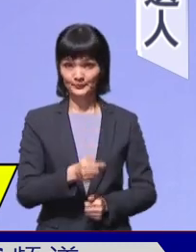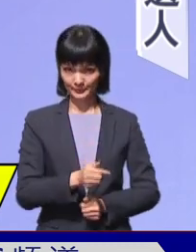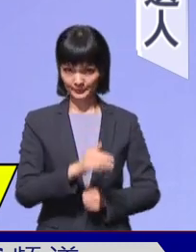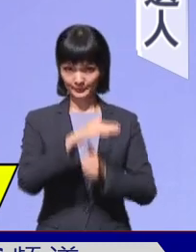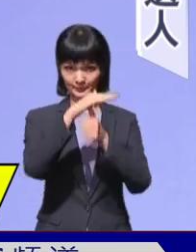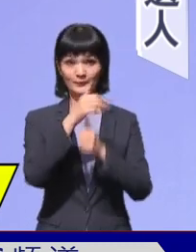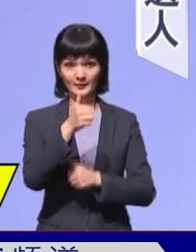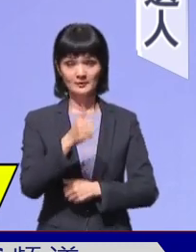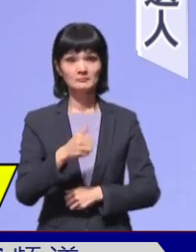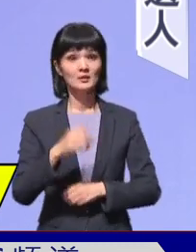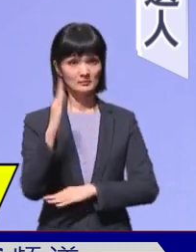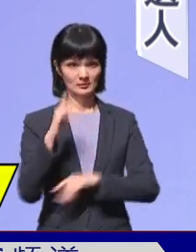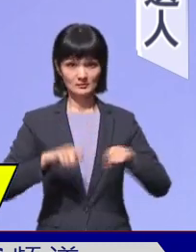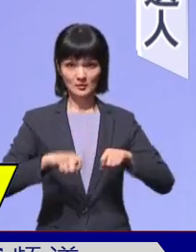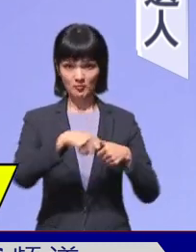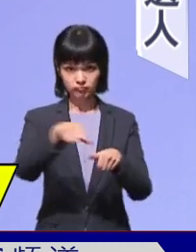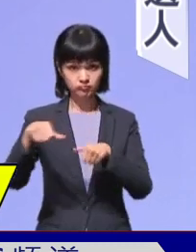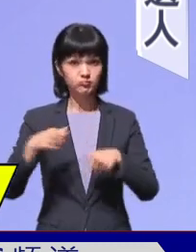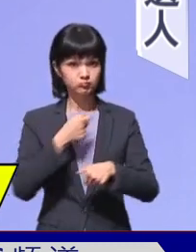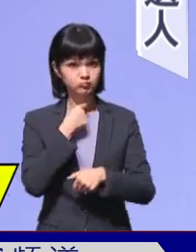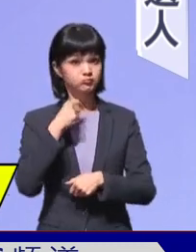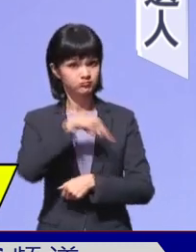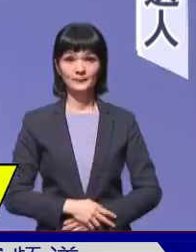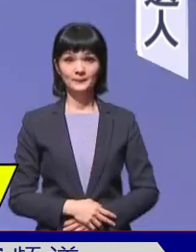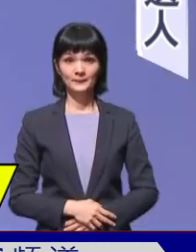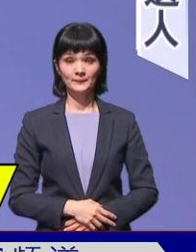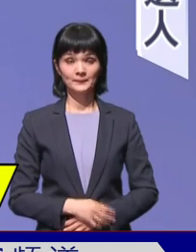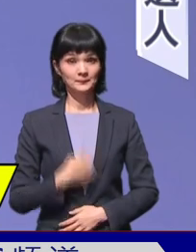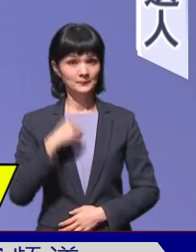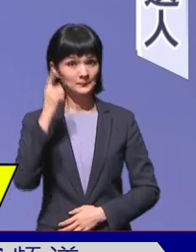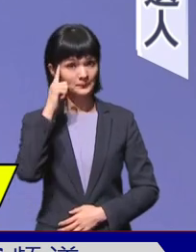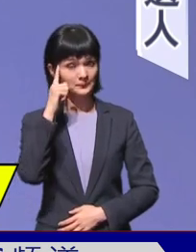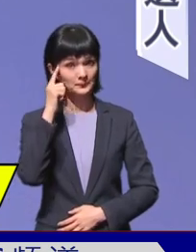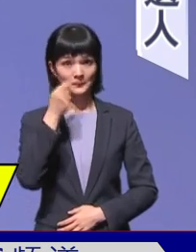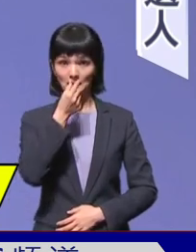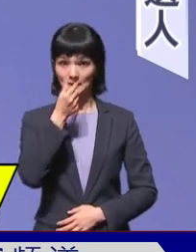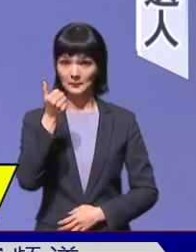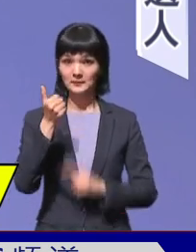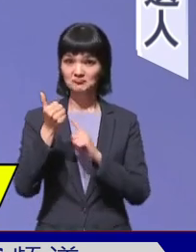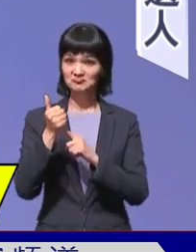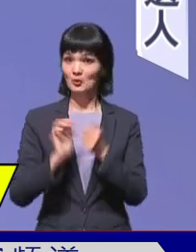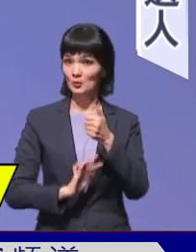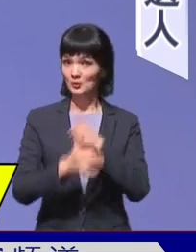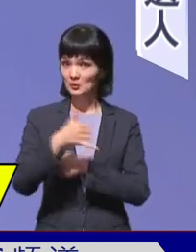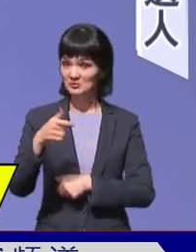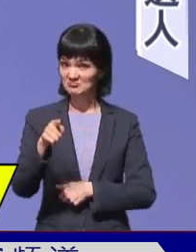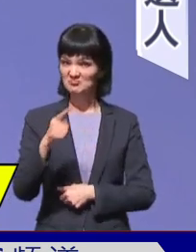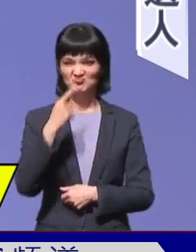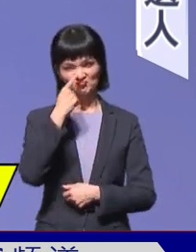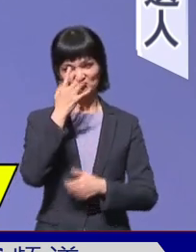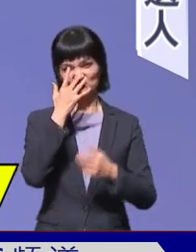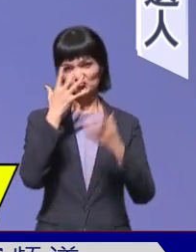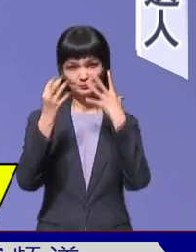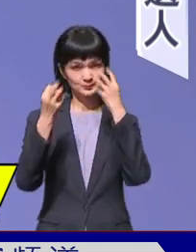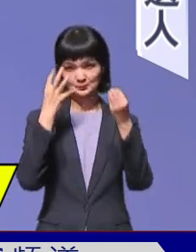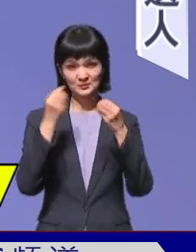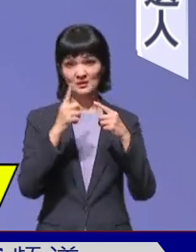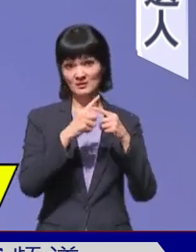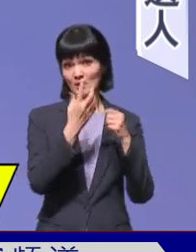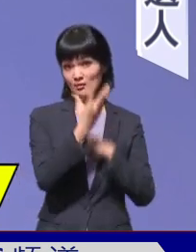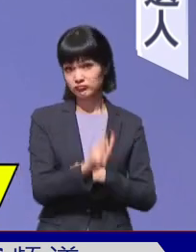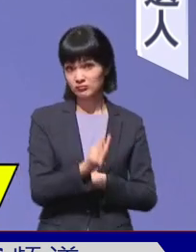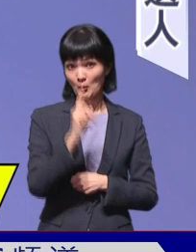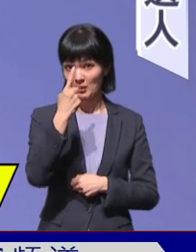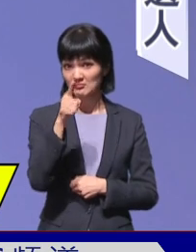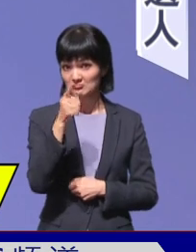策需要衡平性的，需要大家一起努力。谢谢。 我想蒋万安委员应该不会不清楚台北市人口降低的原